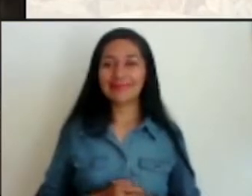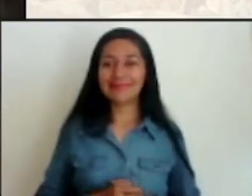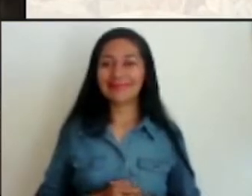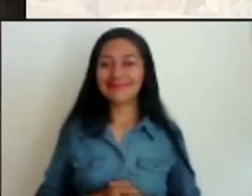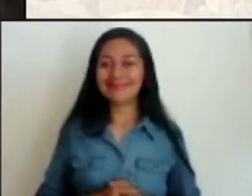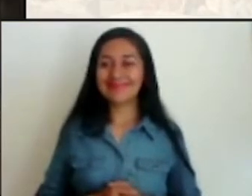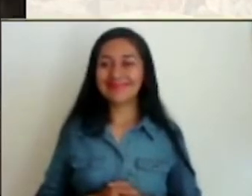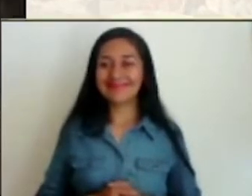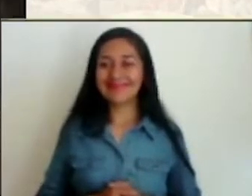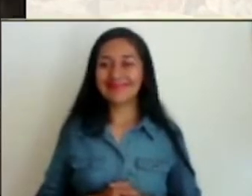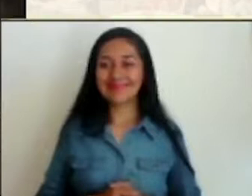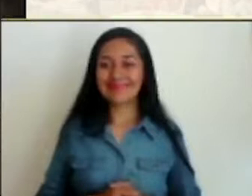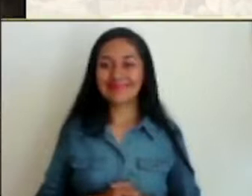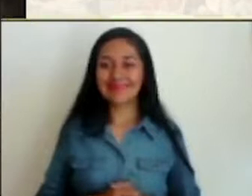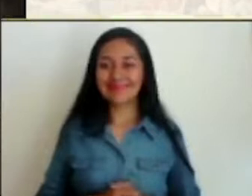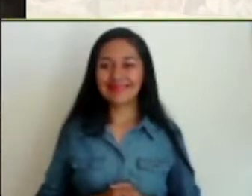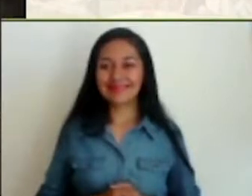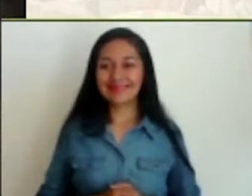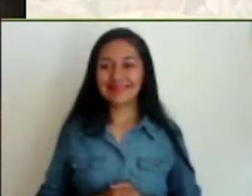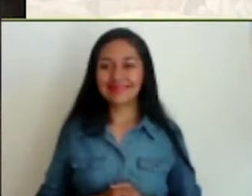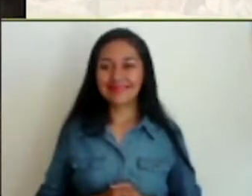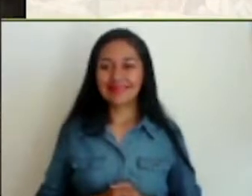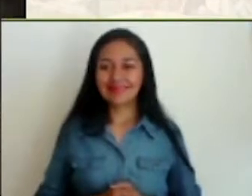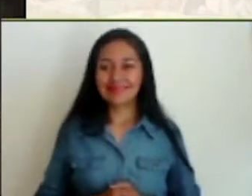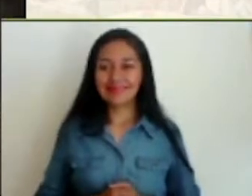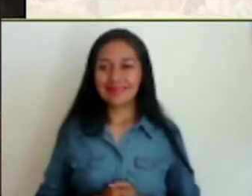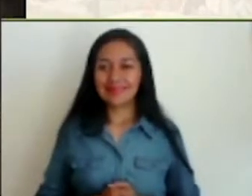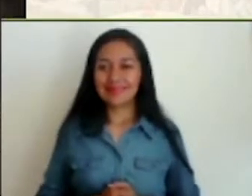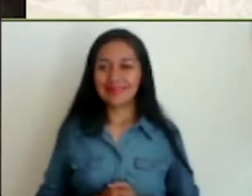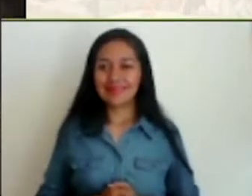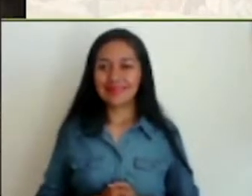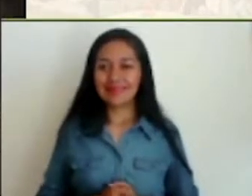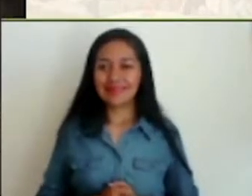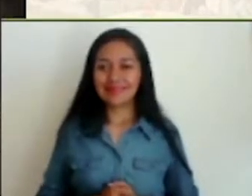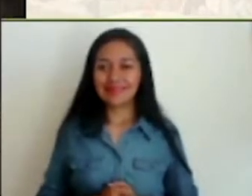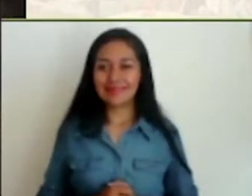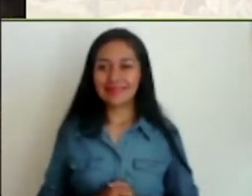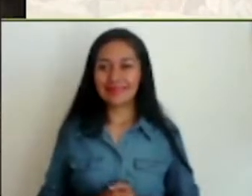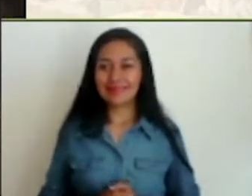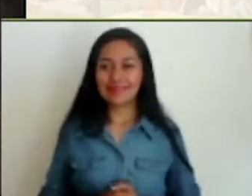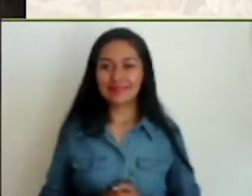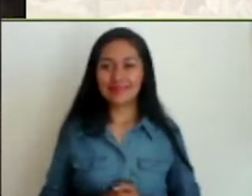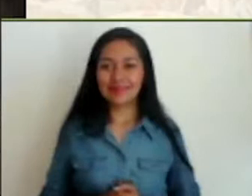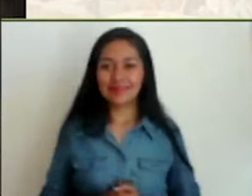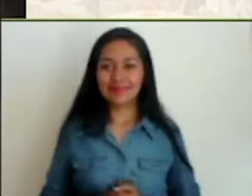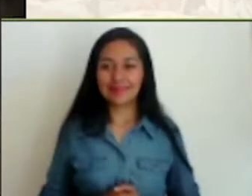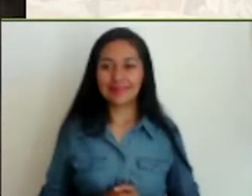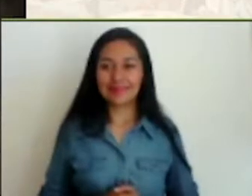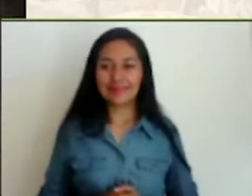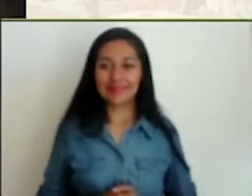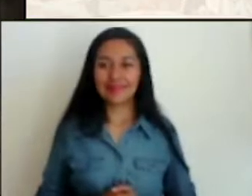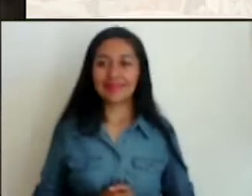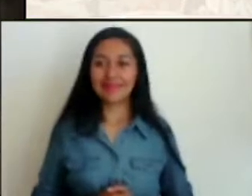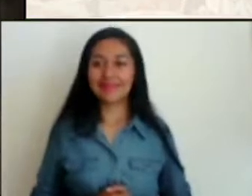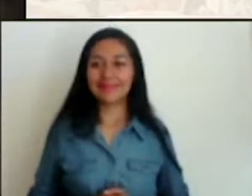dogale. Questa iconografia tradizionale presenta però qui un dettaglio peculiare, in riferimento alla